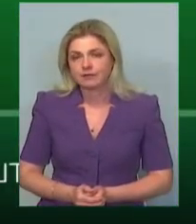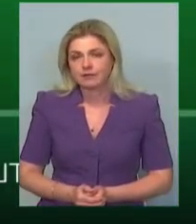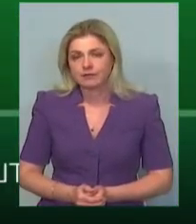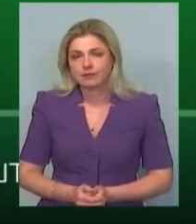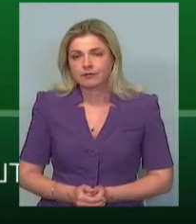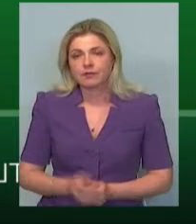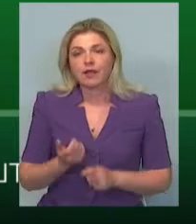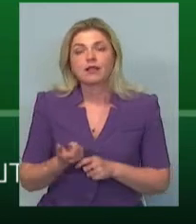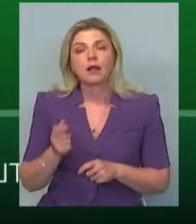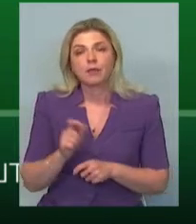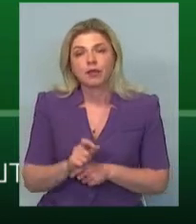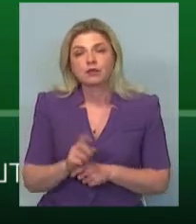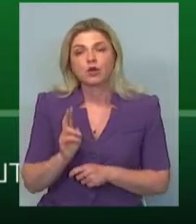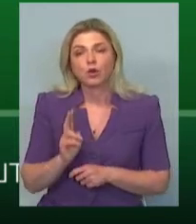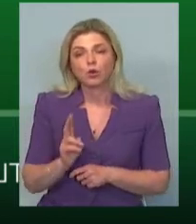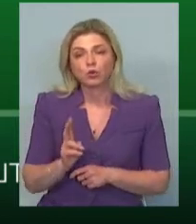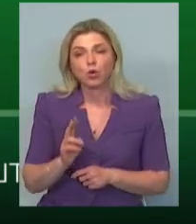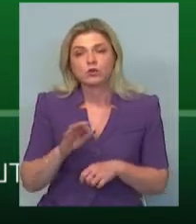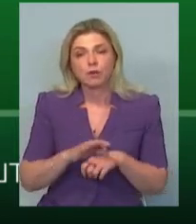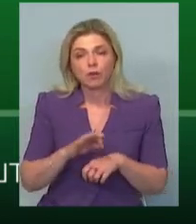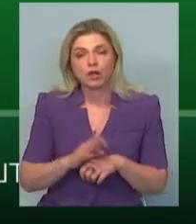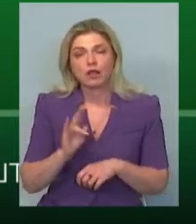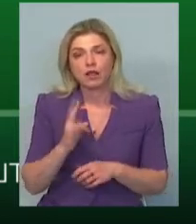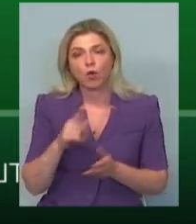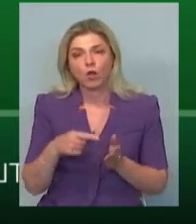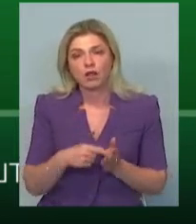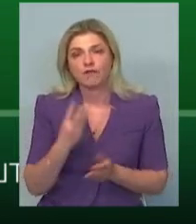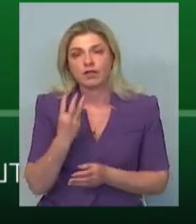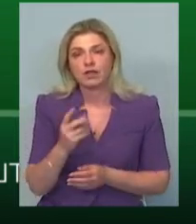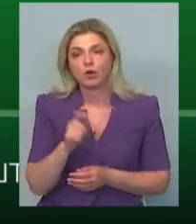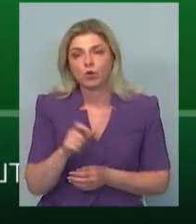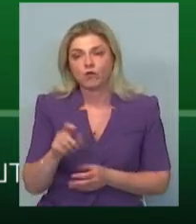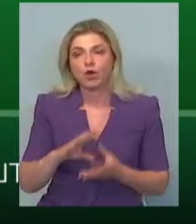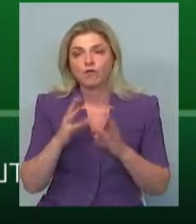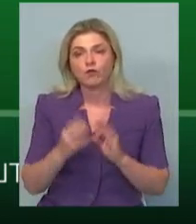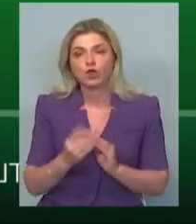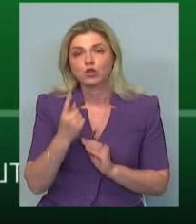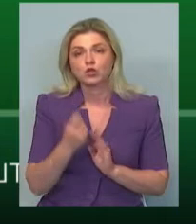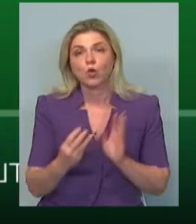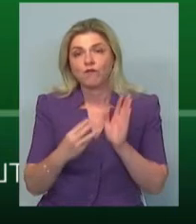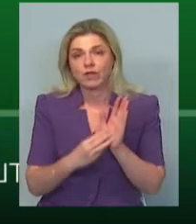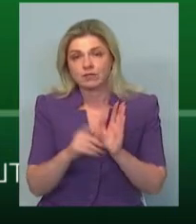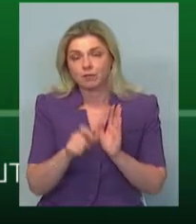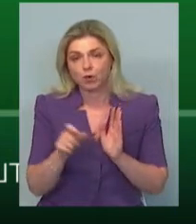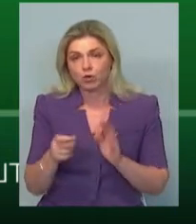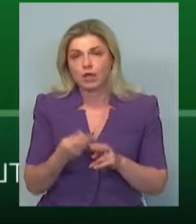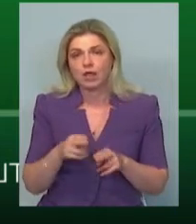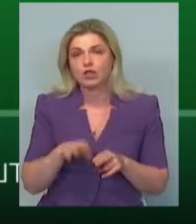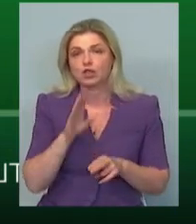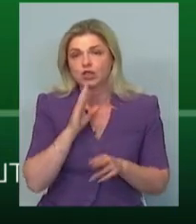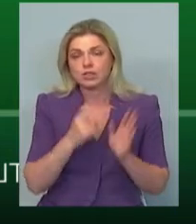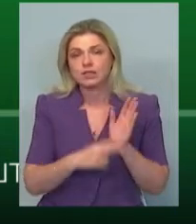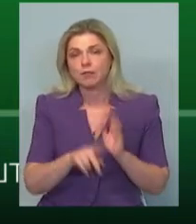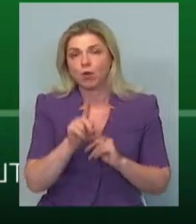Найбільше цих 5 додалось у нас в місті Миколаєві. Це 3 особи. Загалом ми маємо в Миколаєві 108. Це жінки